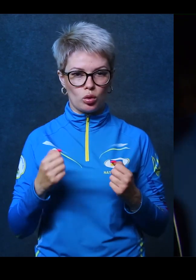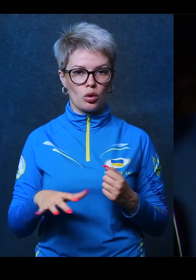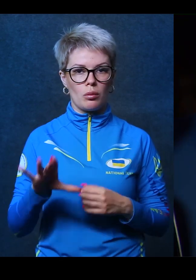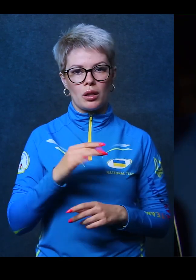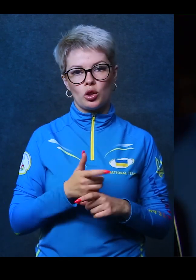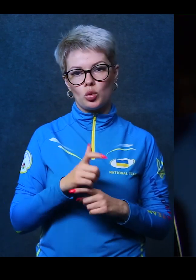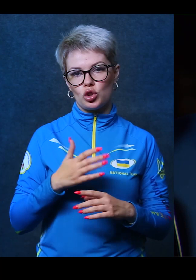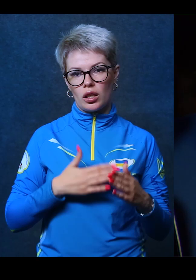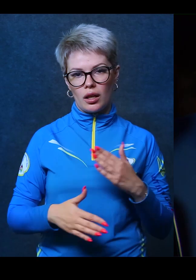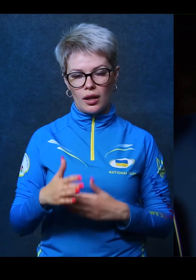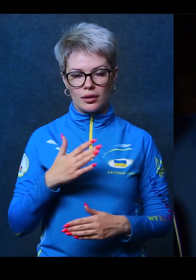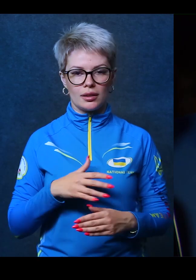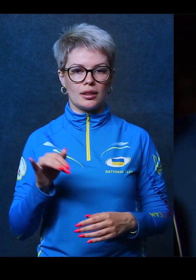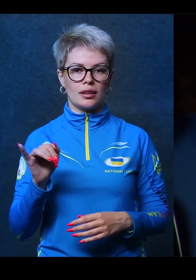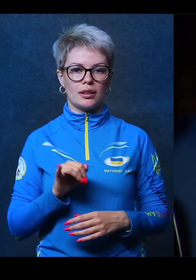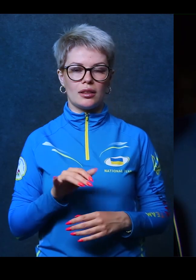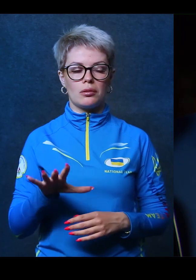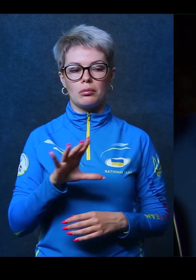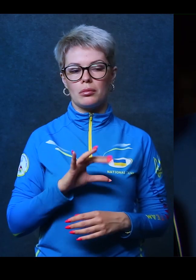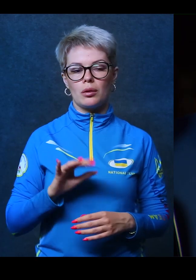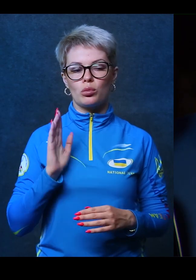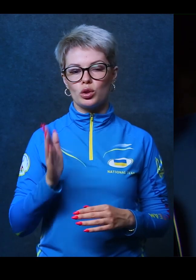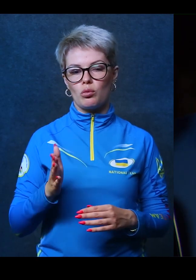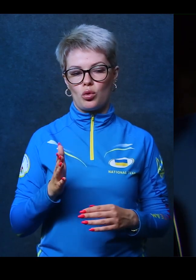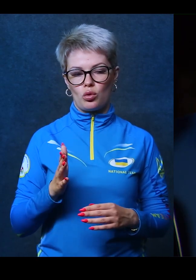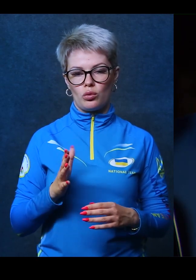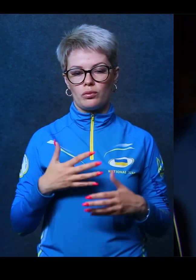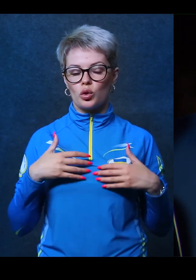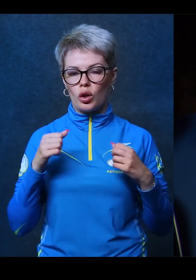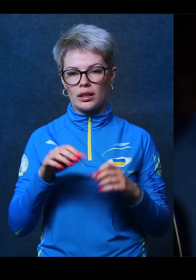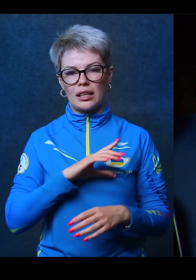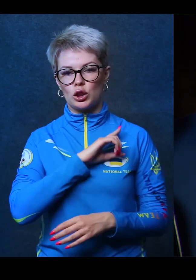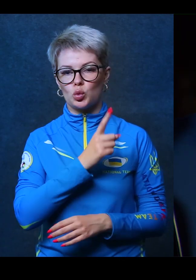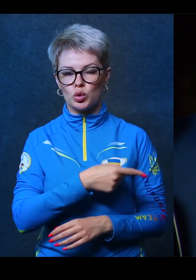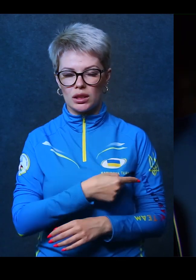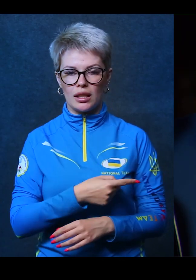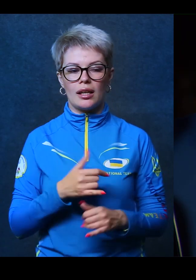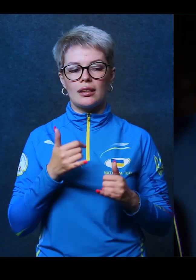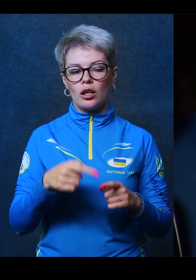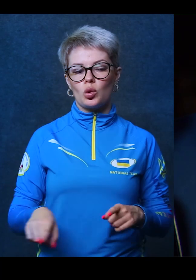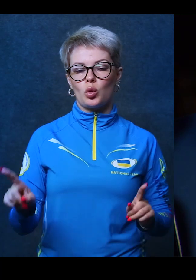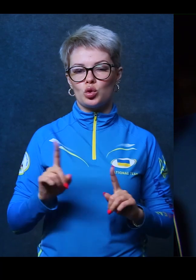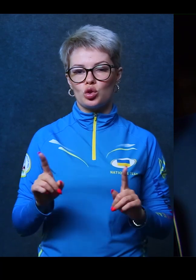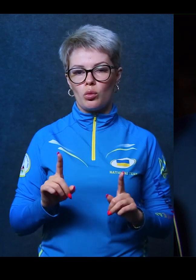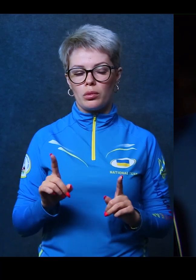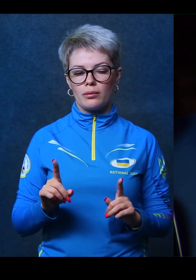дуже раді і ми будемо докладати зусиль для того, щоб